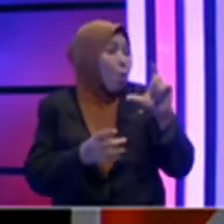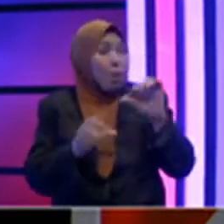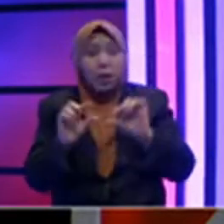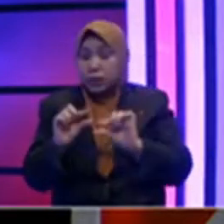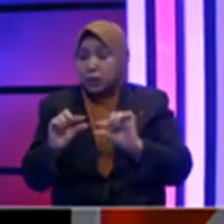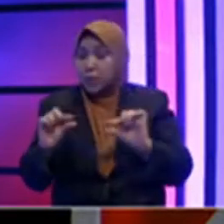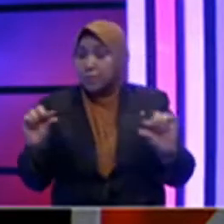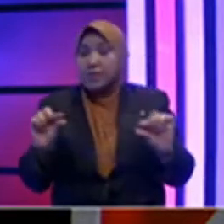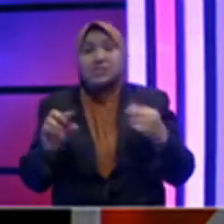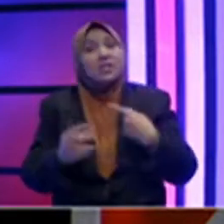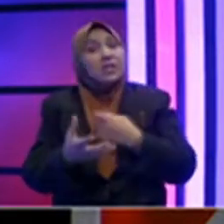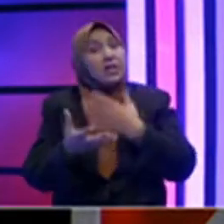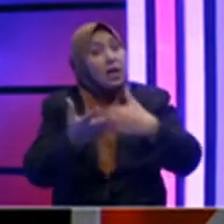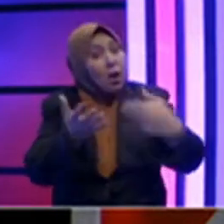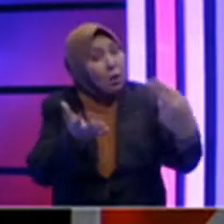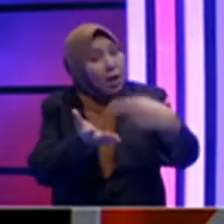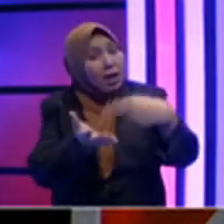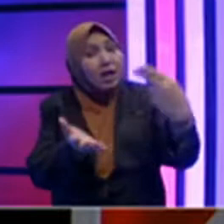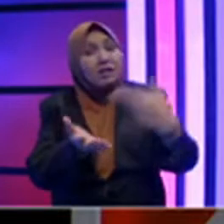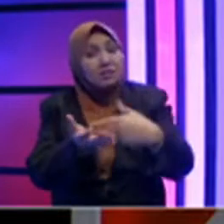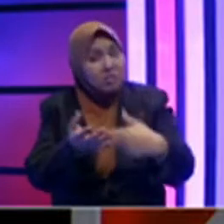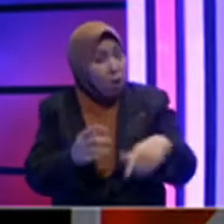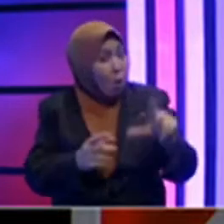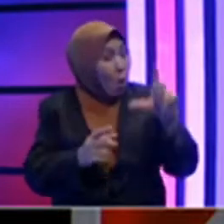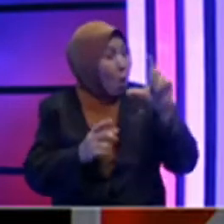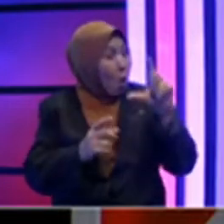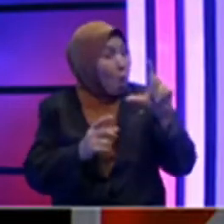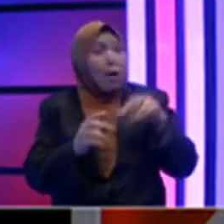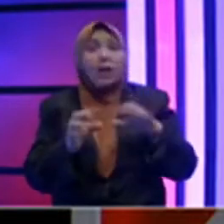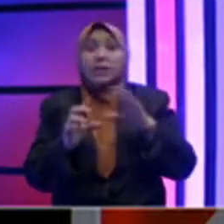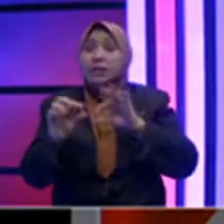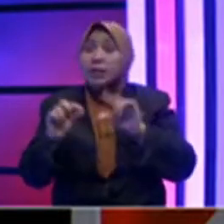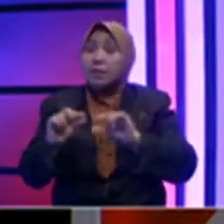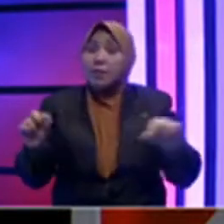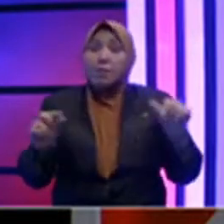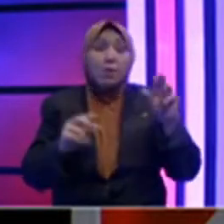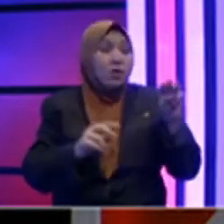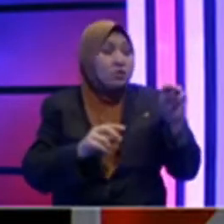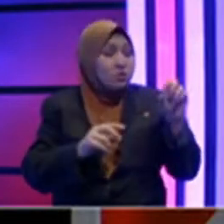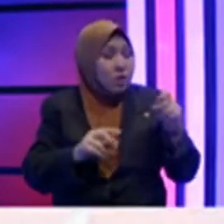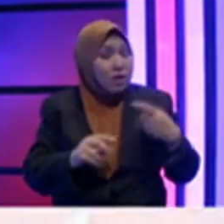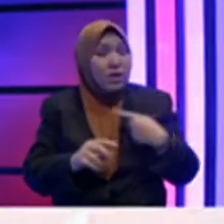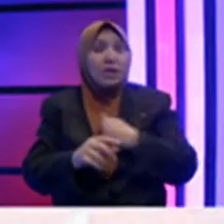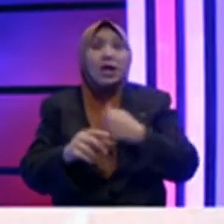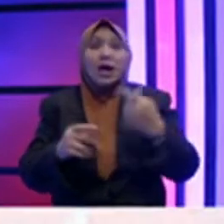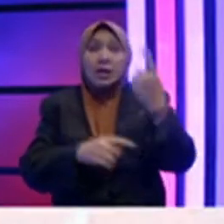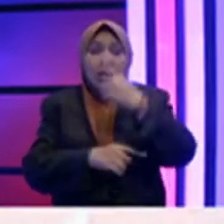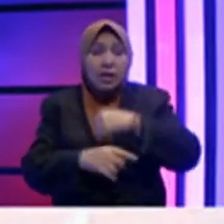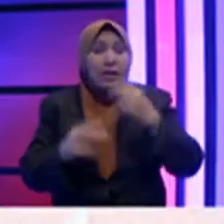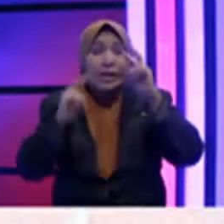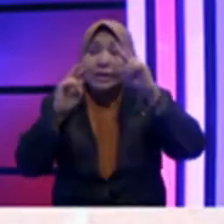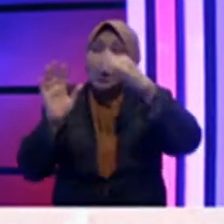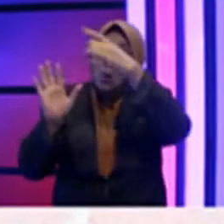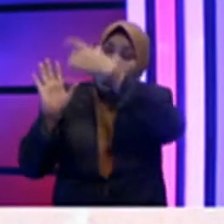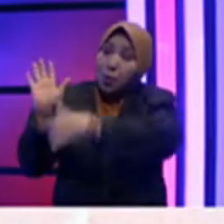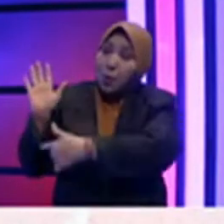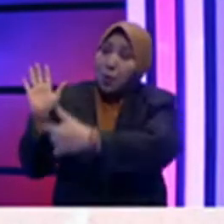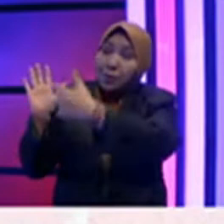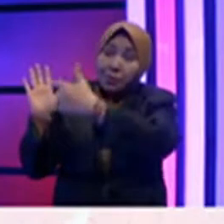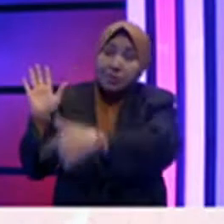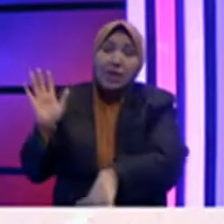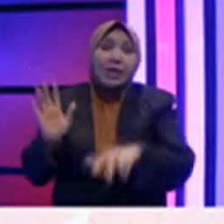kita nah ulang kaji huruf-huruf yang tepat dalam ke sudah yang kita baca pada hari ini kita lihat setelah kita korslet